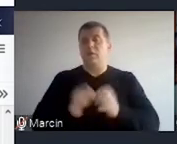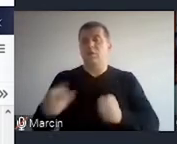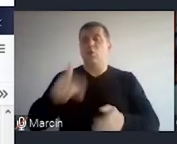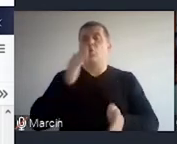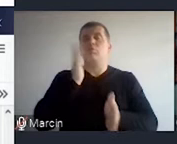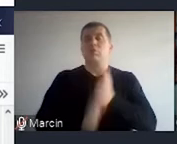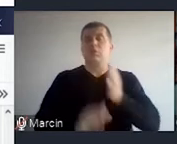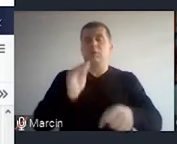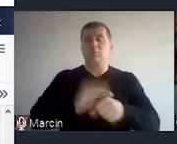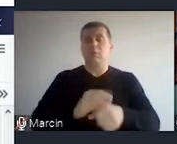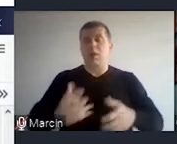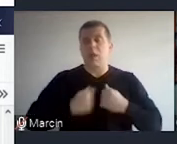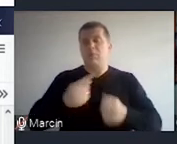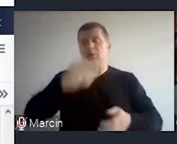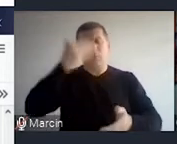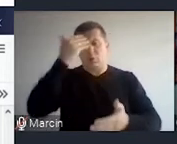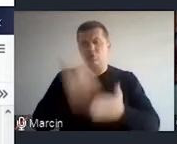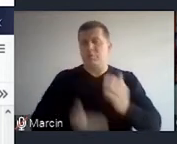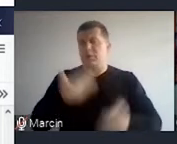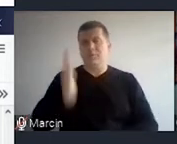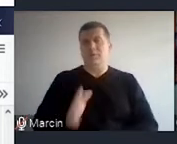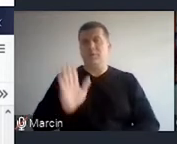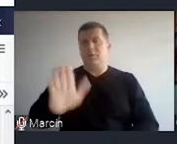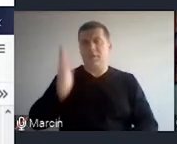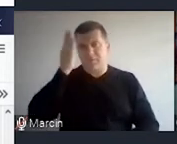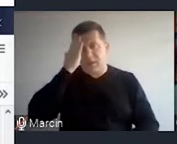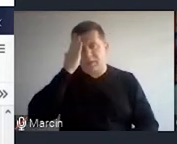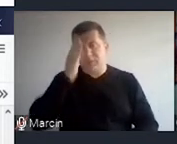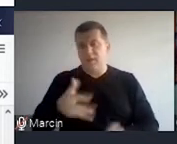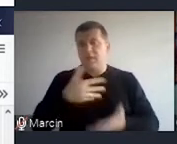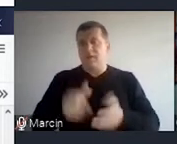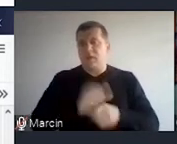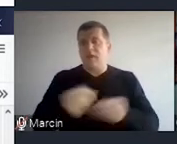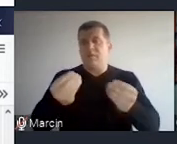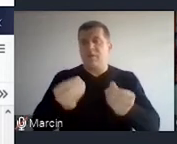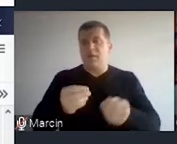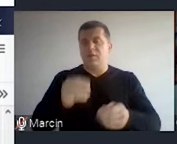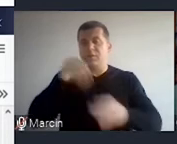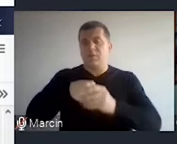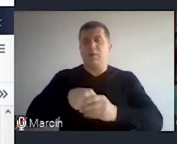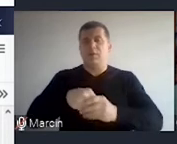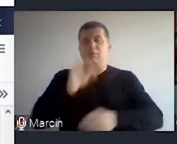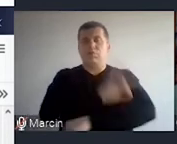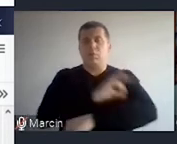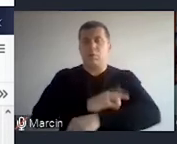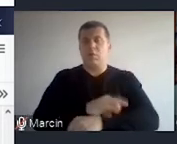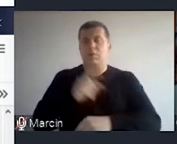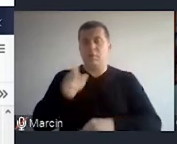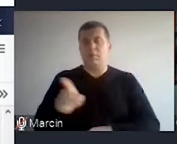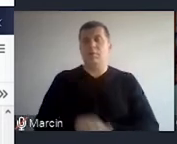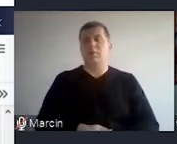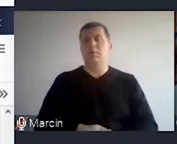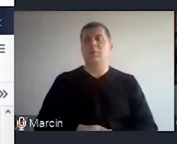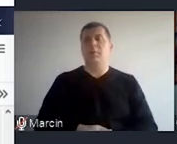metoda, po to, żeby się nie pogubić, żeby wiedzieć, że ten wydatek jest finansowany w ramach projektu określonego